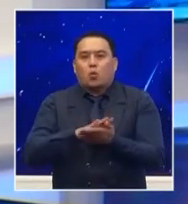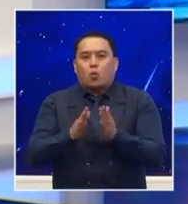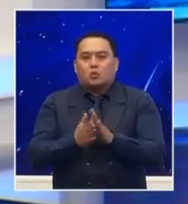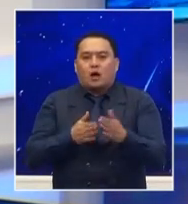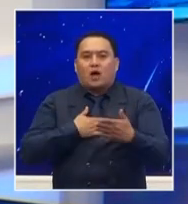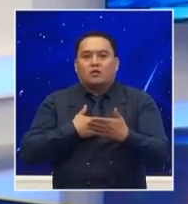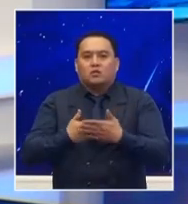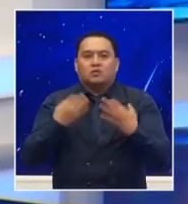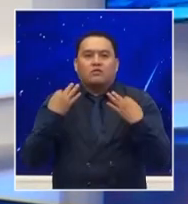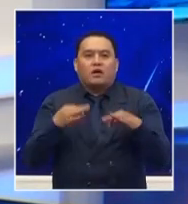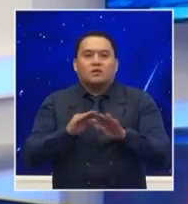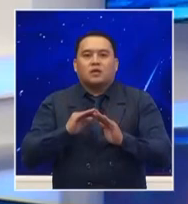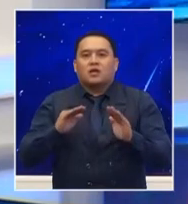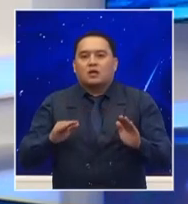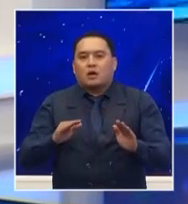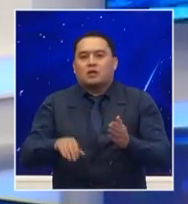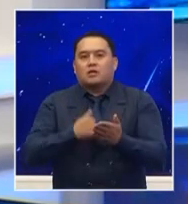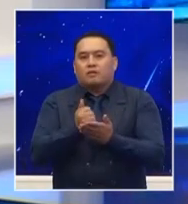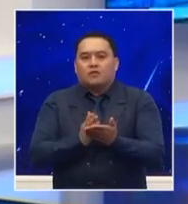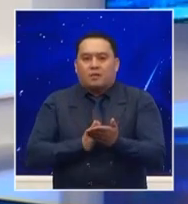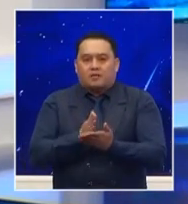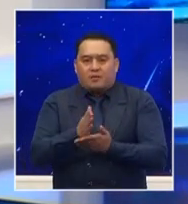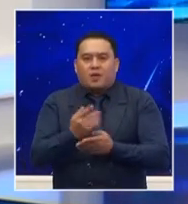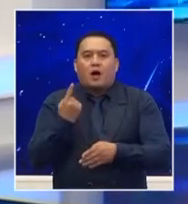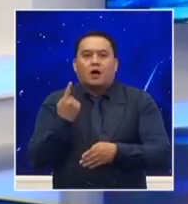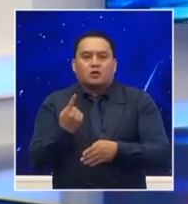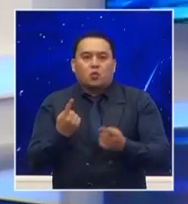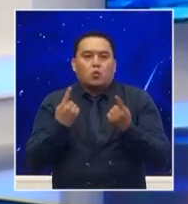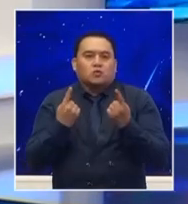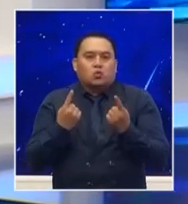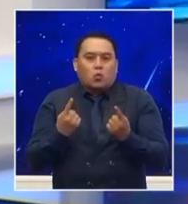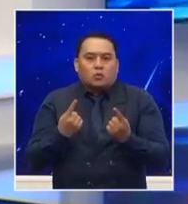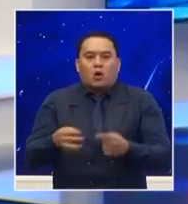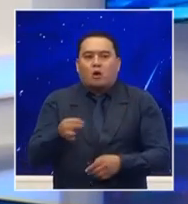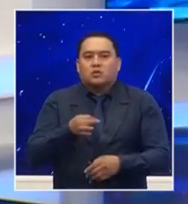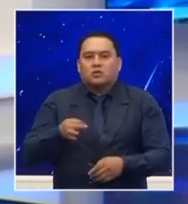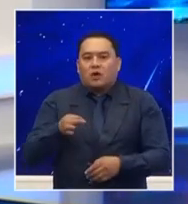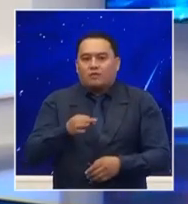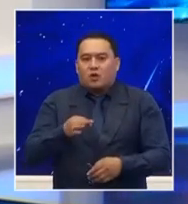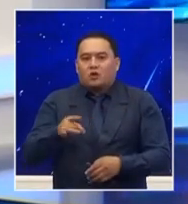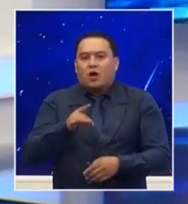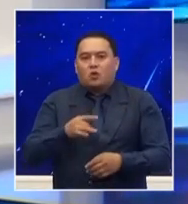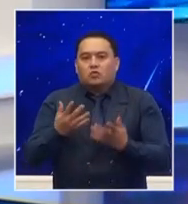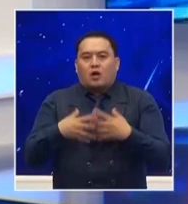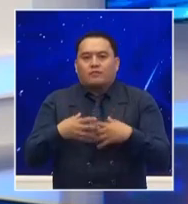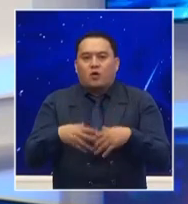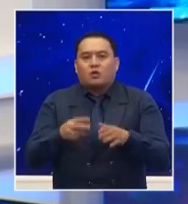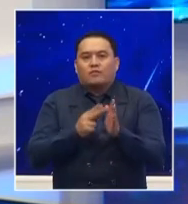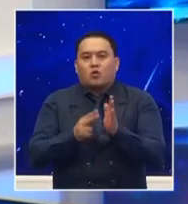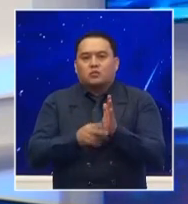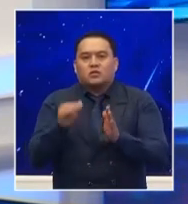для активного досуга детей является приоритетным направлением. В одном из крупнейших в области районе насчитывается